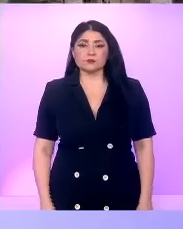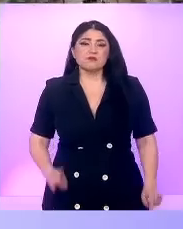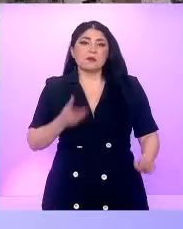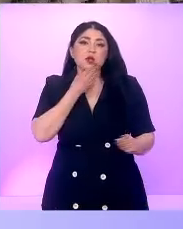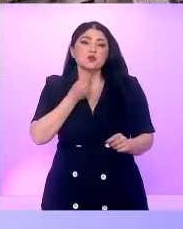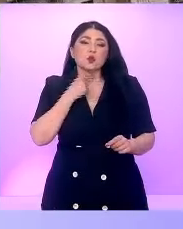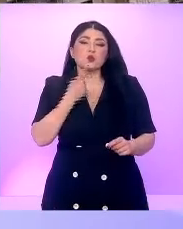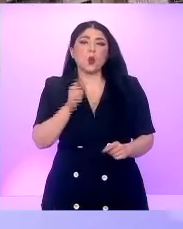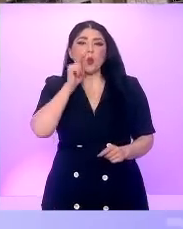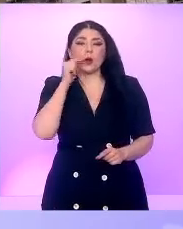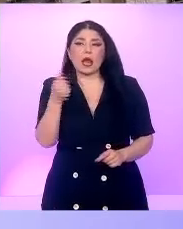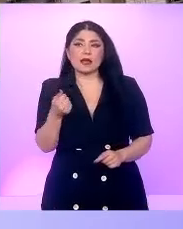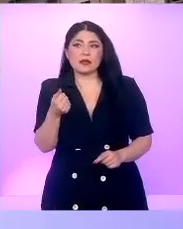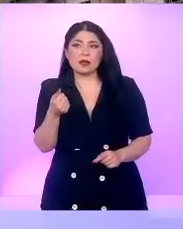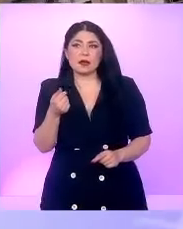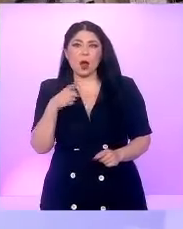spun rușii,